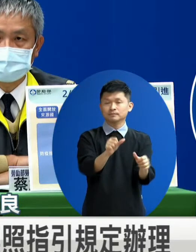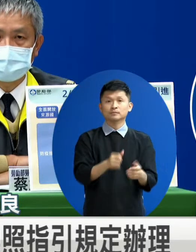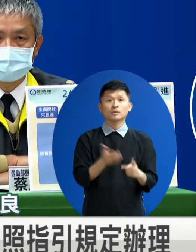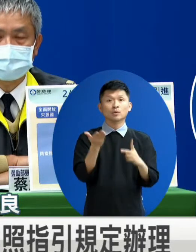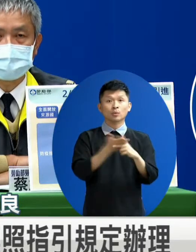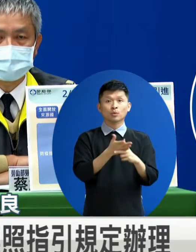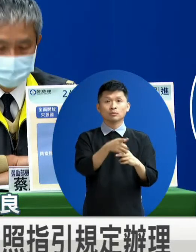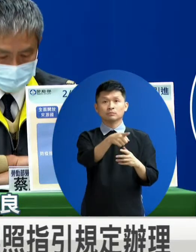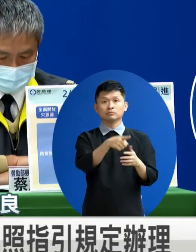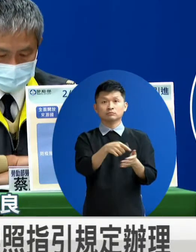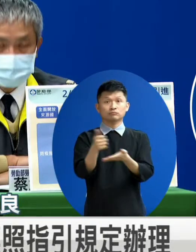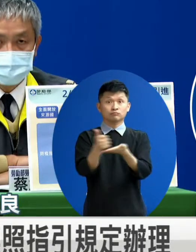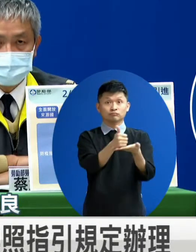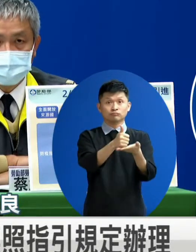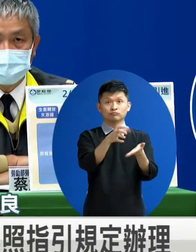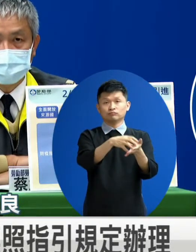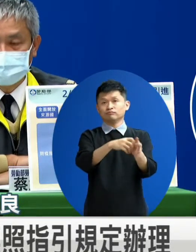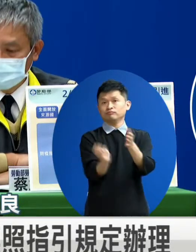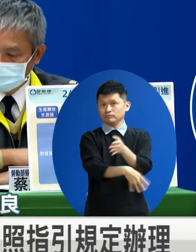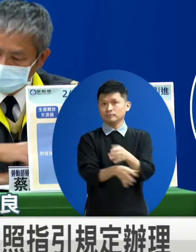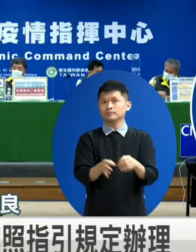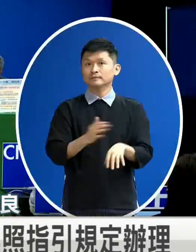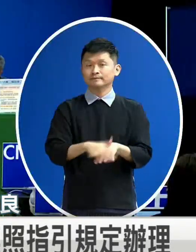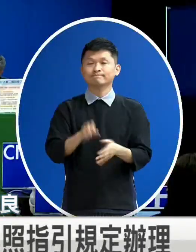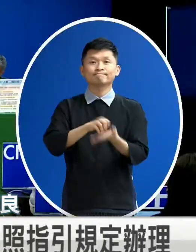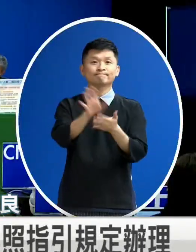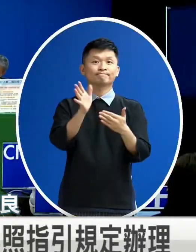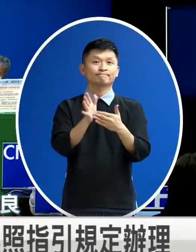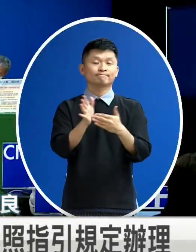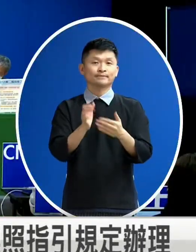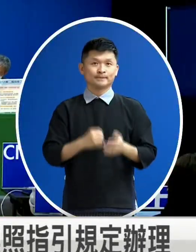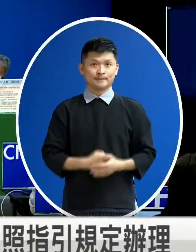或者是废止聘雇许可。那以上报告。